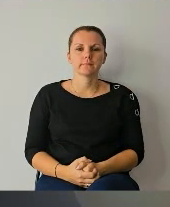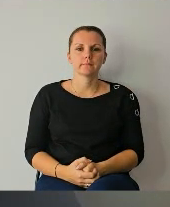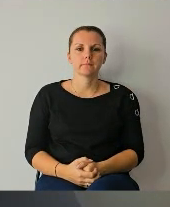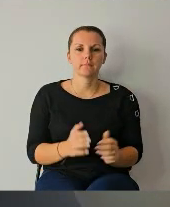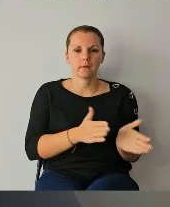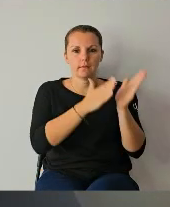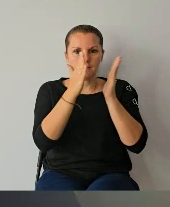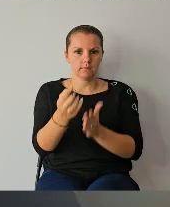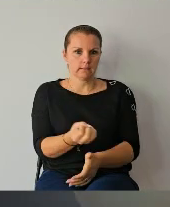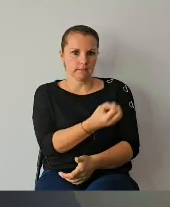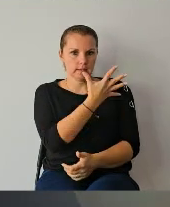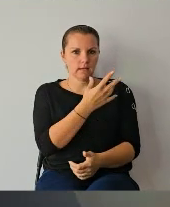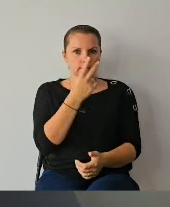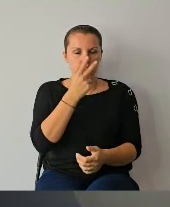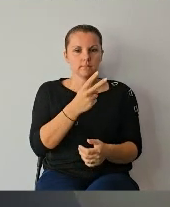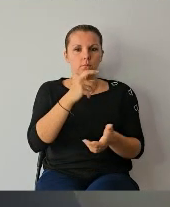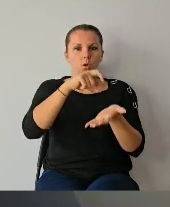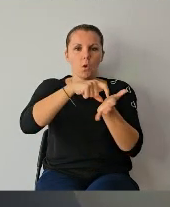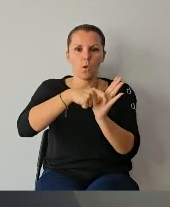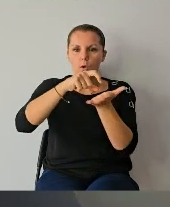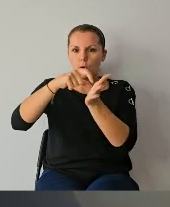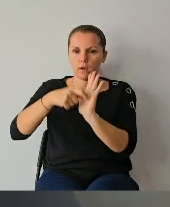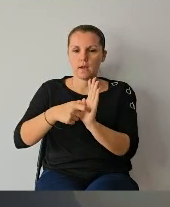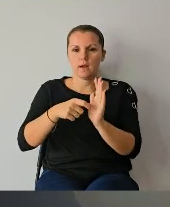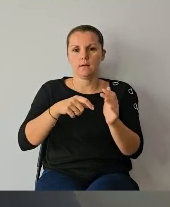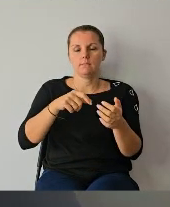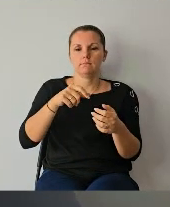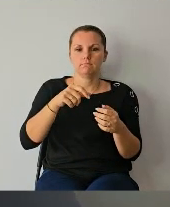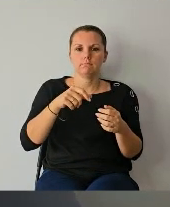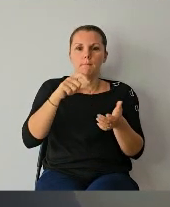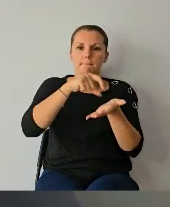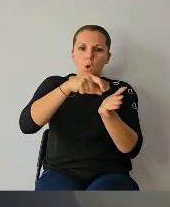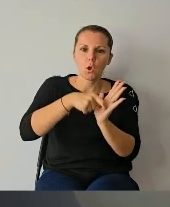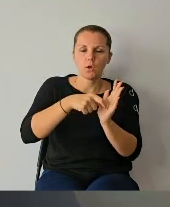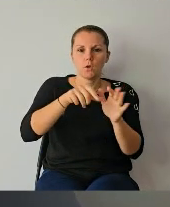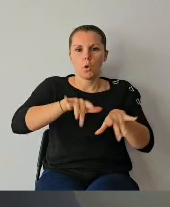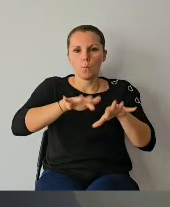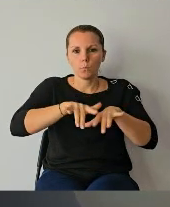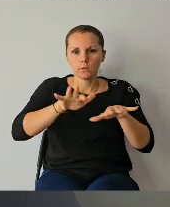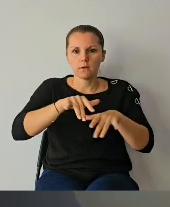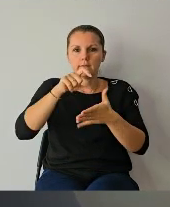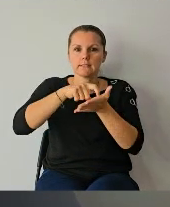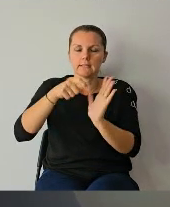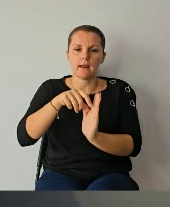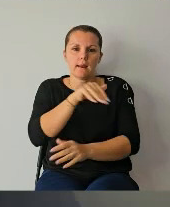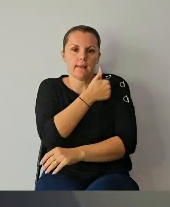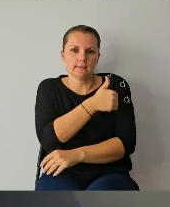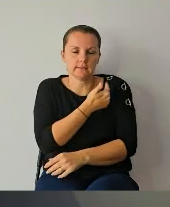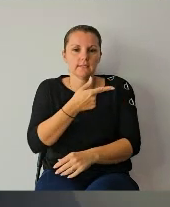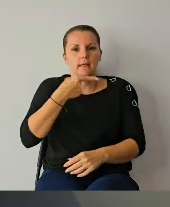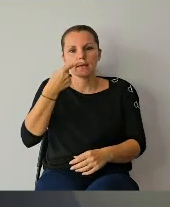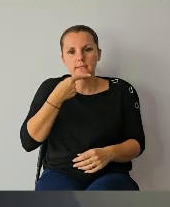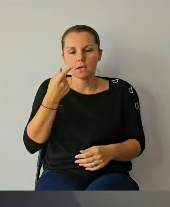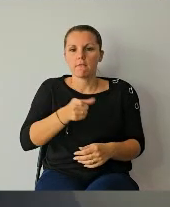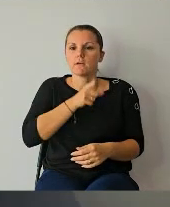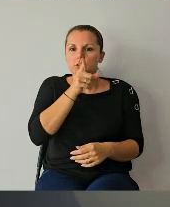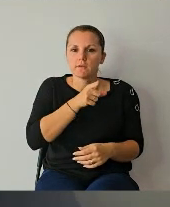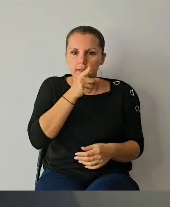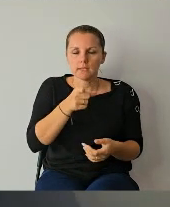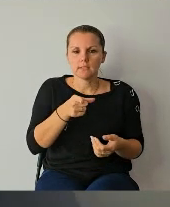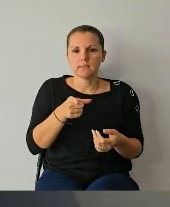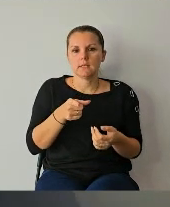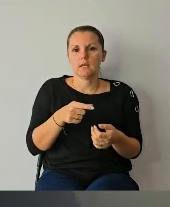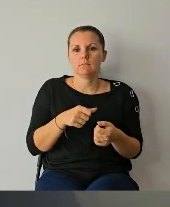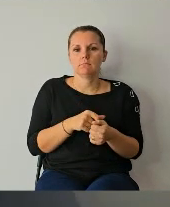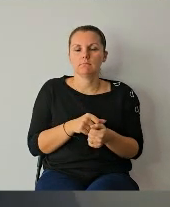Następny slajd przedstawia bazę lokalową, funkcję pomieszczeń, czyli na przykład sale komputerowe, pracownie, lekcyjne, językowe, świetlice, pomieszczenia